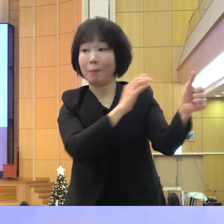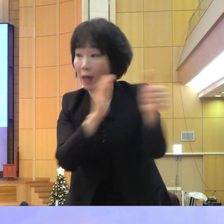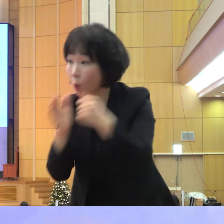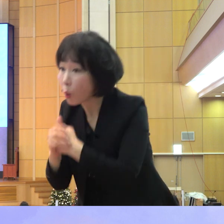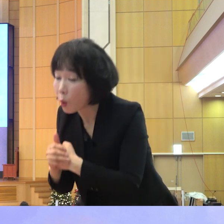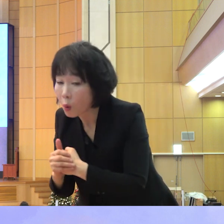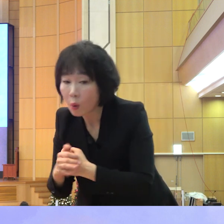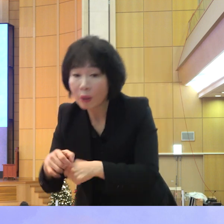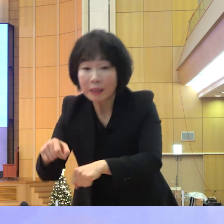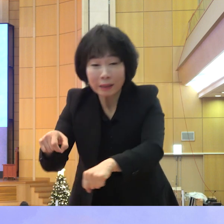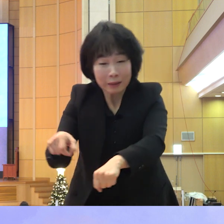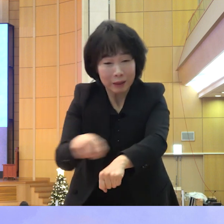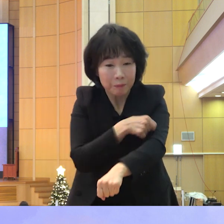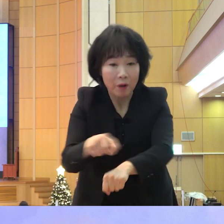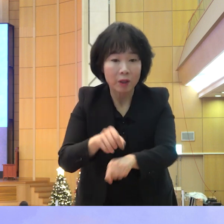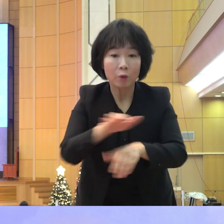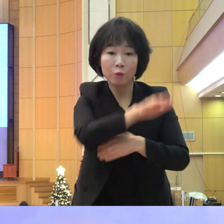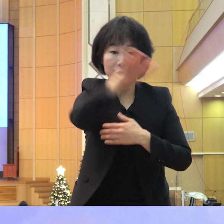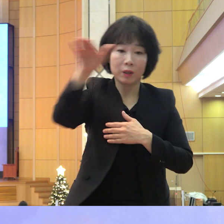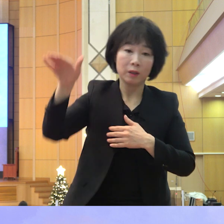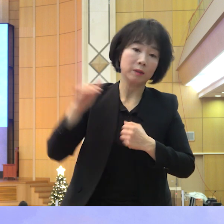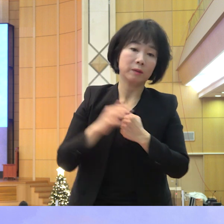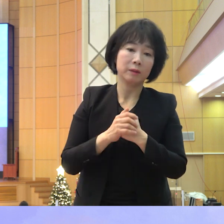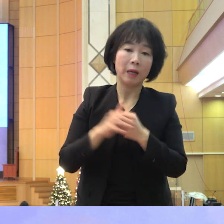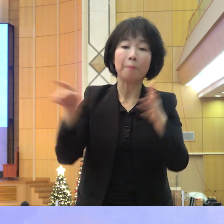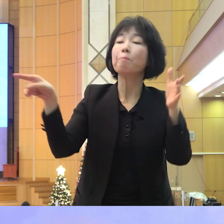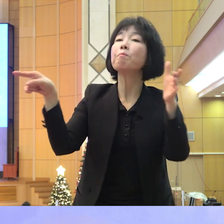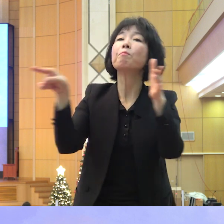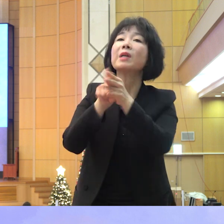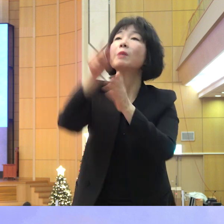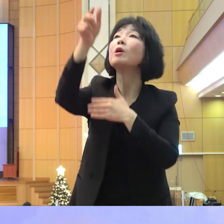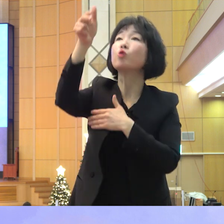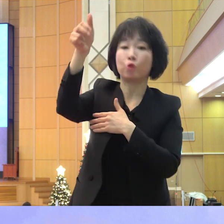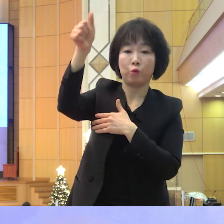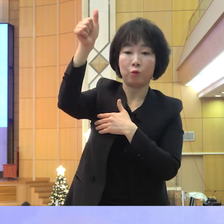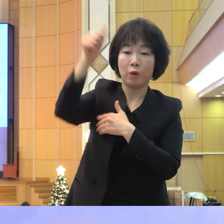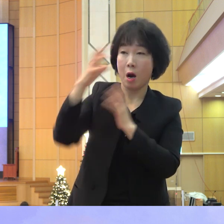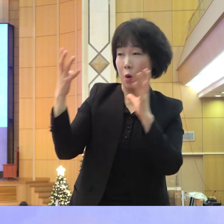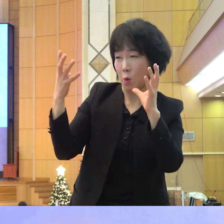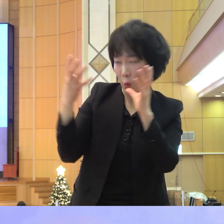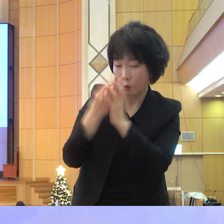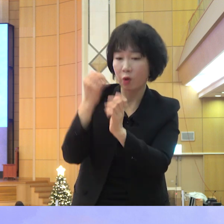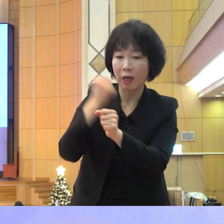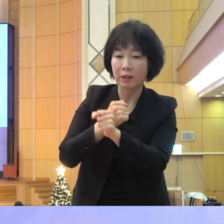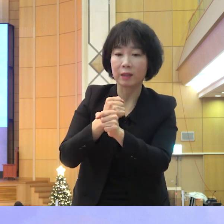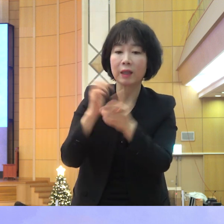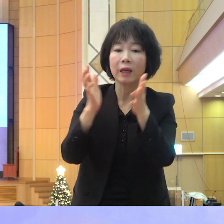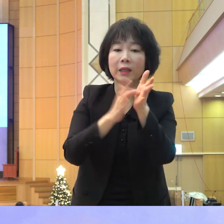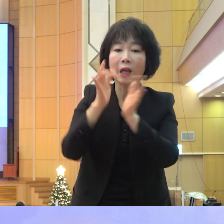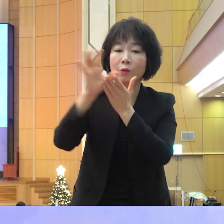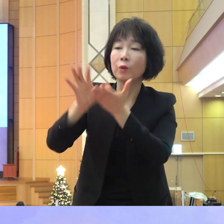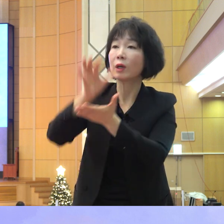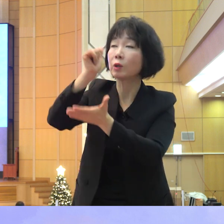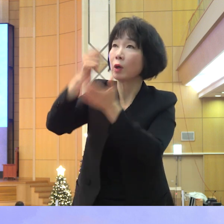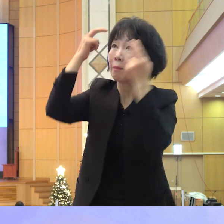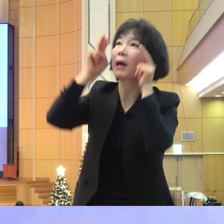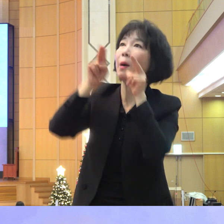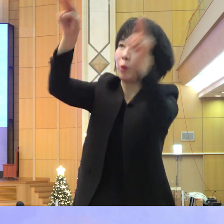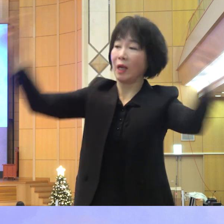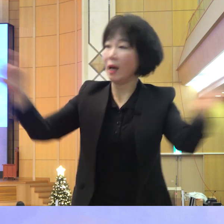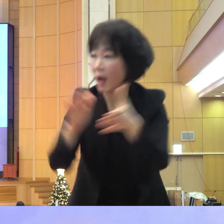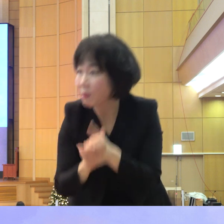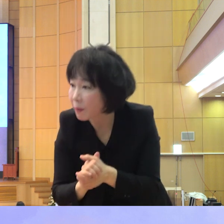바라는데, 특별히 우리가 믿음의 주요 또 온전케 하시는 예수를